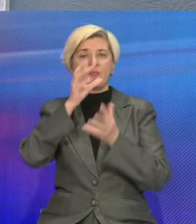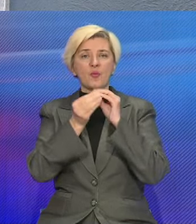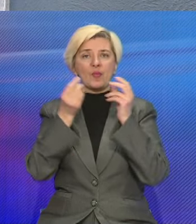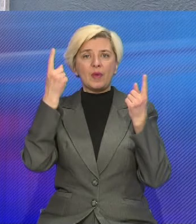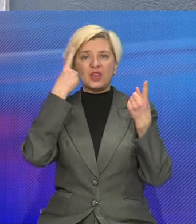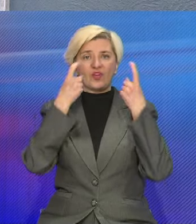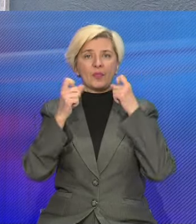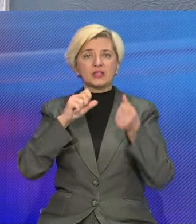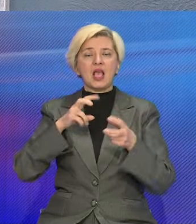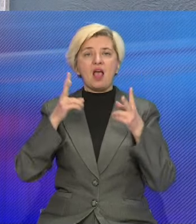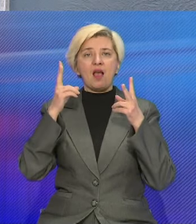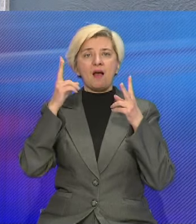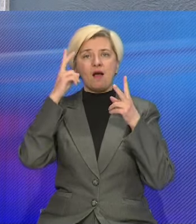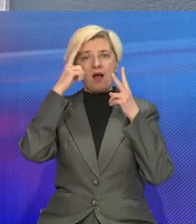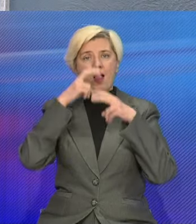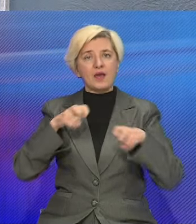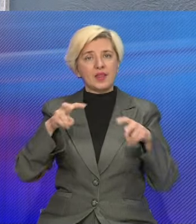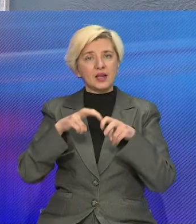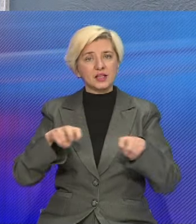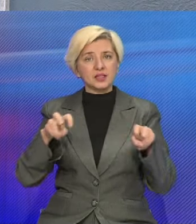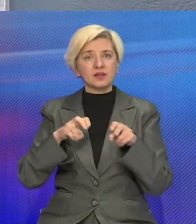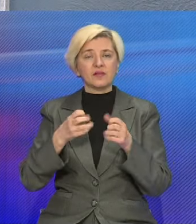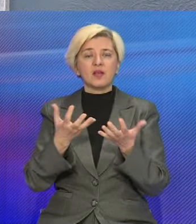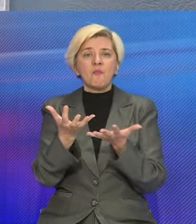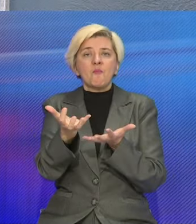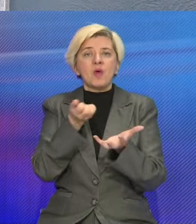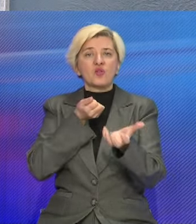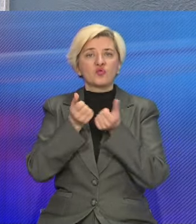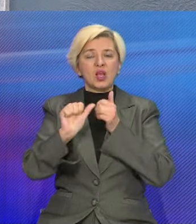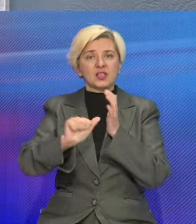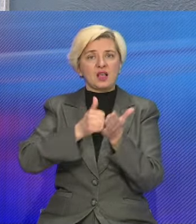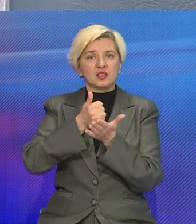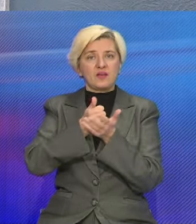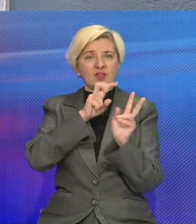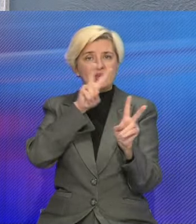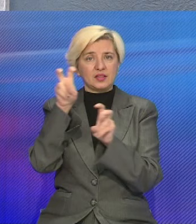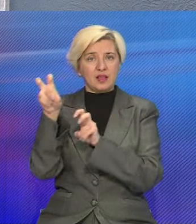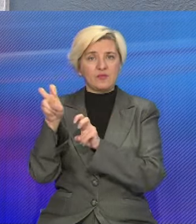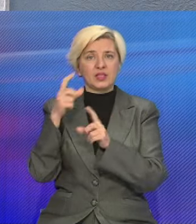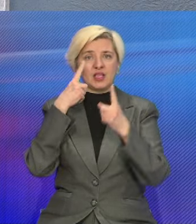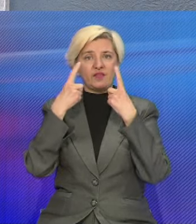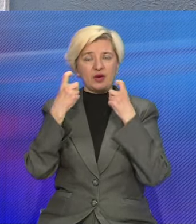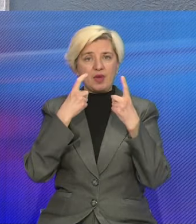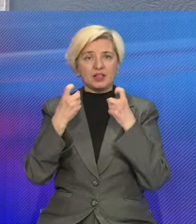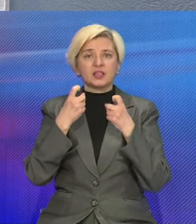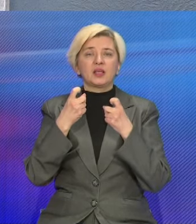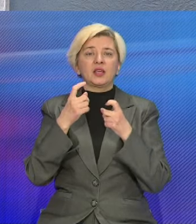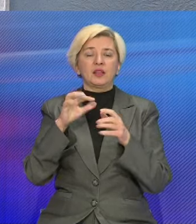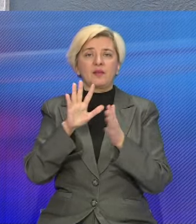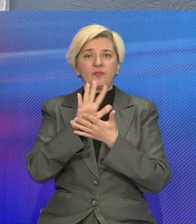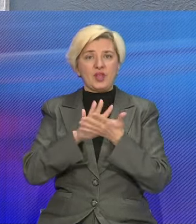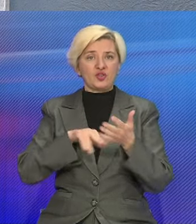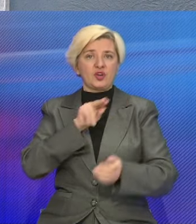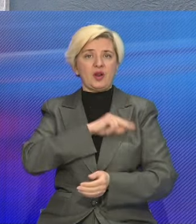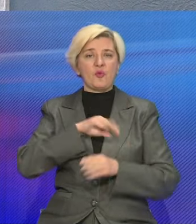доставати основні тренди з інформації, з інформаційних потоків, працювати з ними і в далі сподівати якісь свої